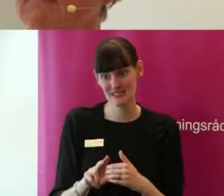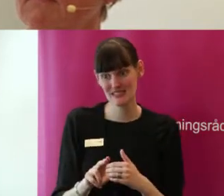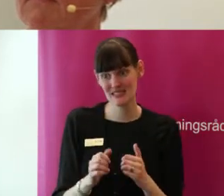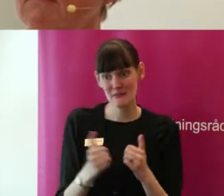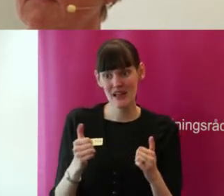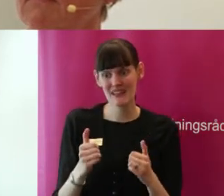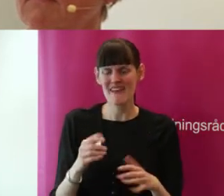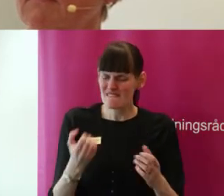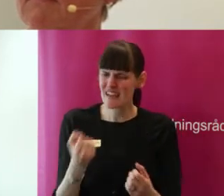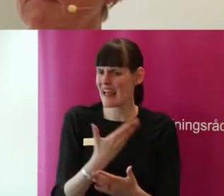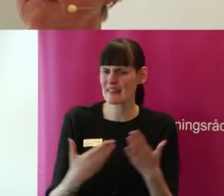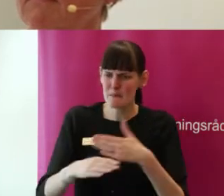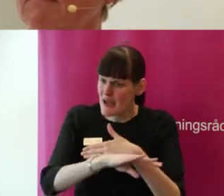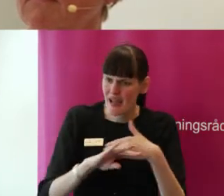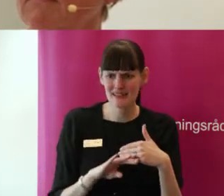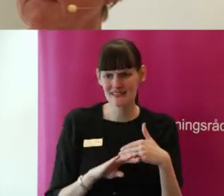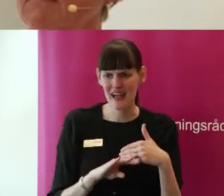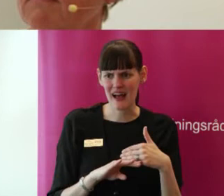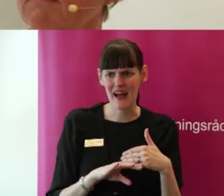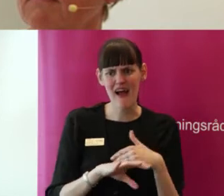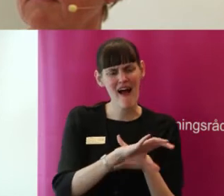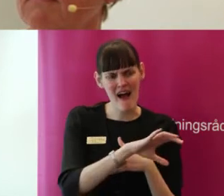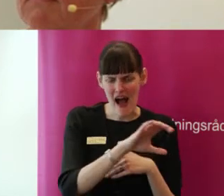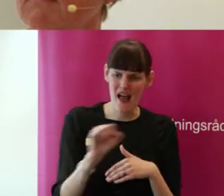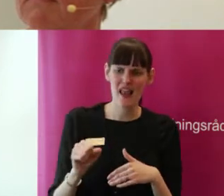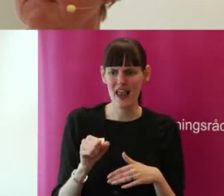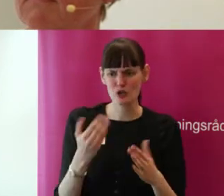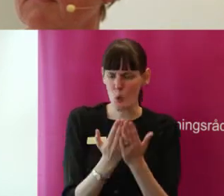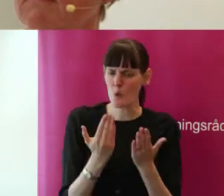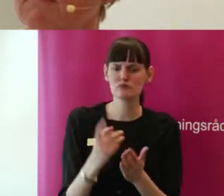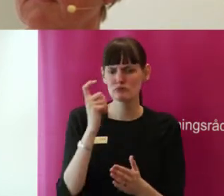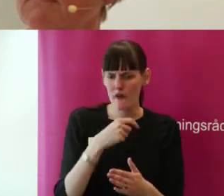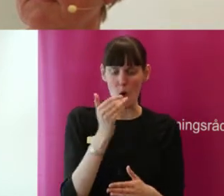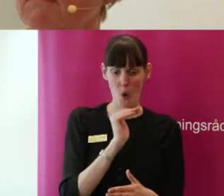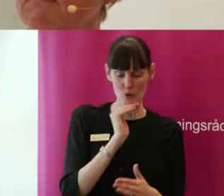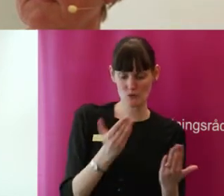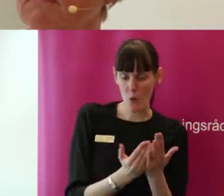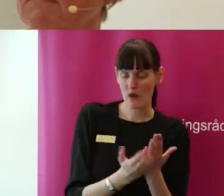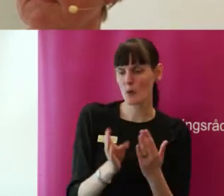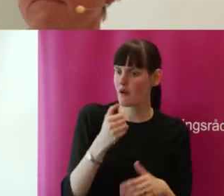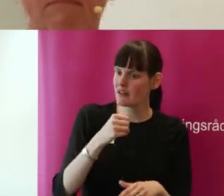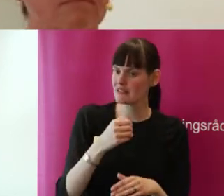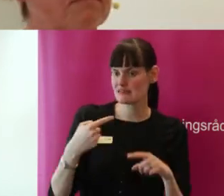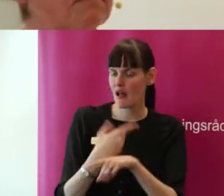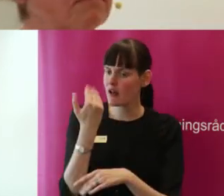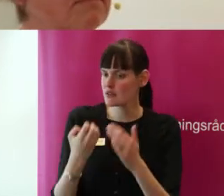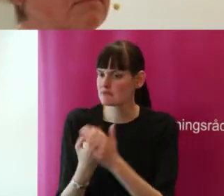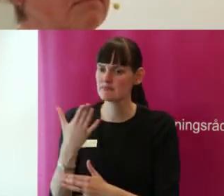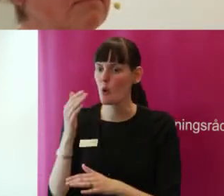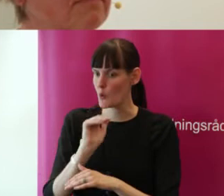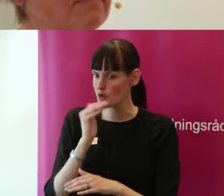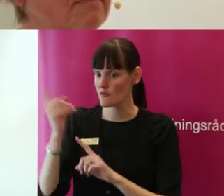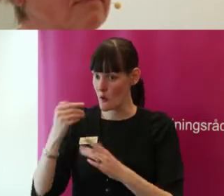inskränka, för det är det som är viktigt. Alla kan inte vara ungdomsskola. Så vi har sagt att då är det en ungdomsfolkhögskola vi startar upp och inte